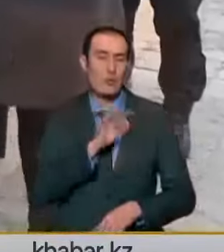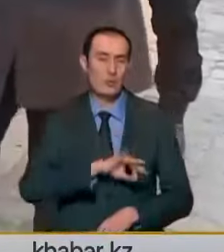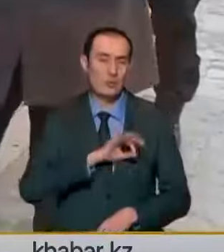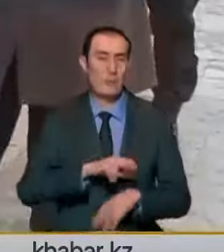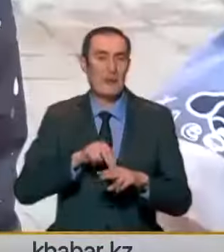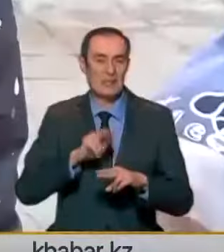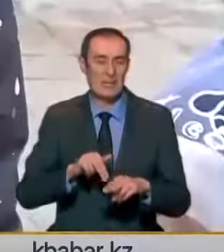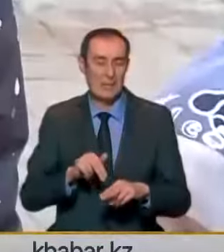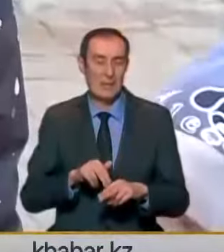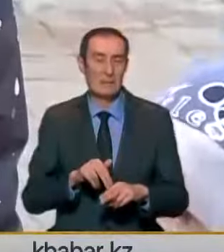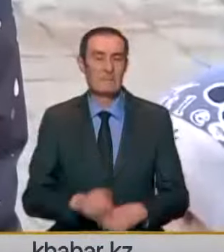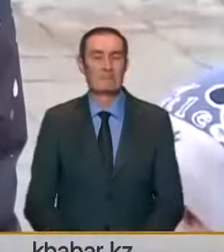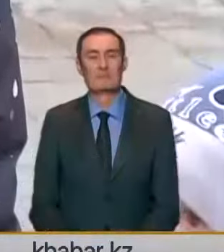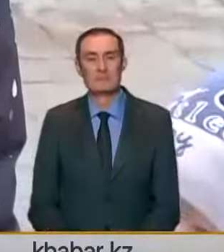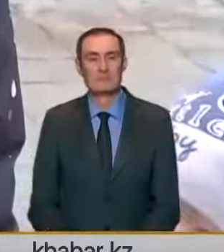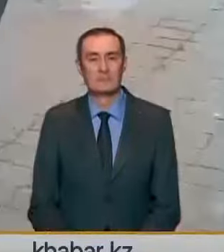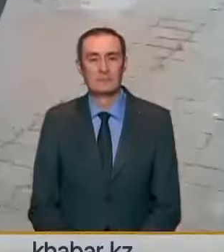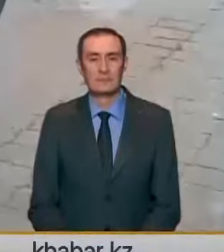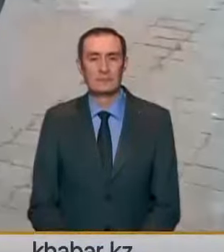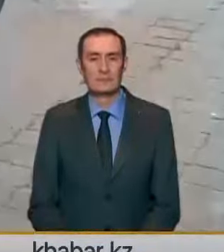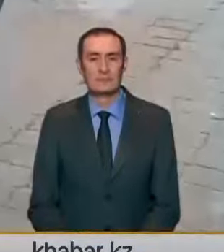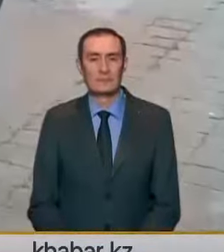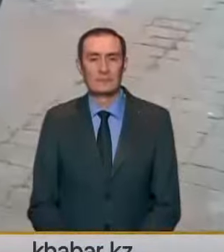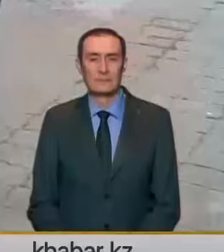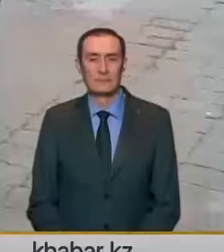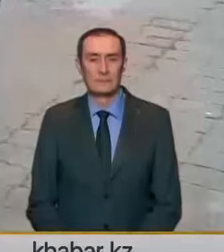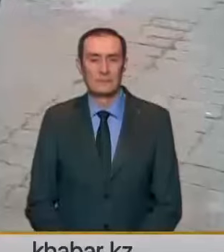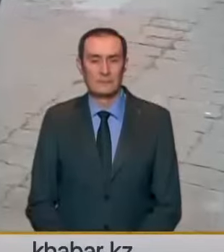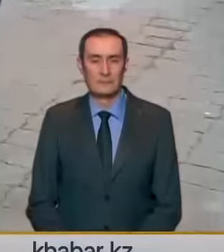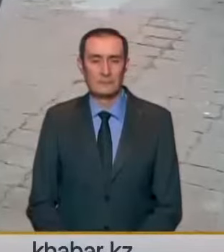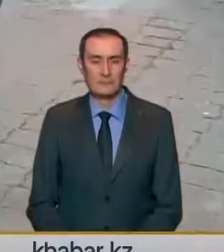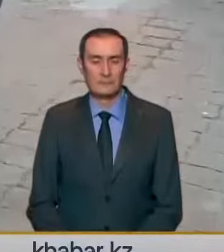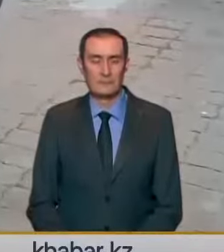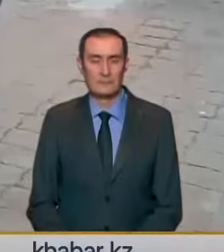пользуются полицейские. Наталья Салькова, Булат Молдагалиев, Айбек Даутов, Актобе, Хабар.